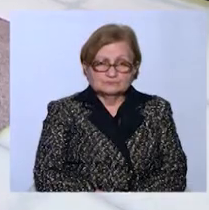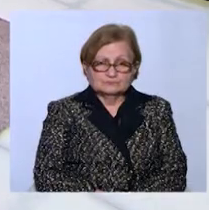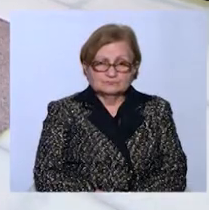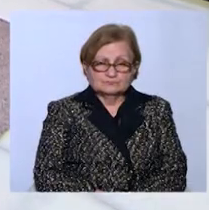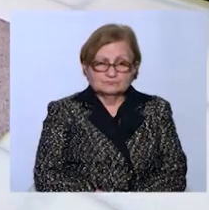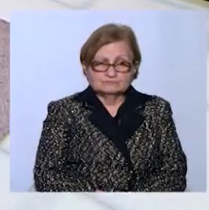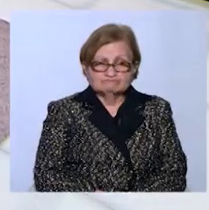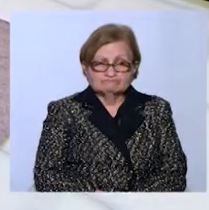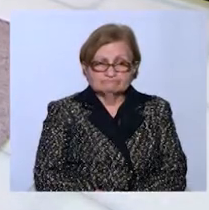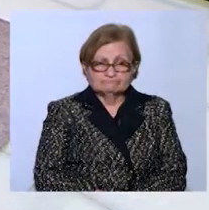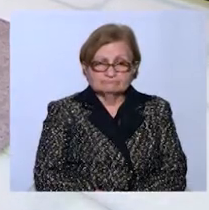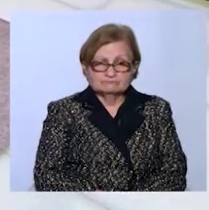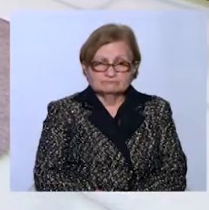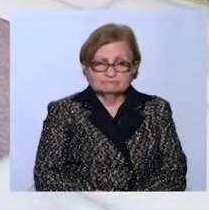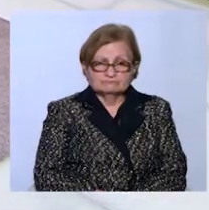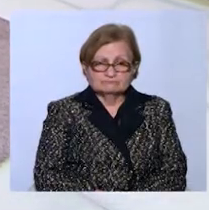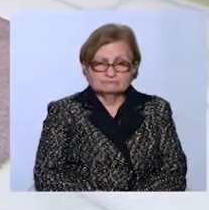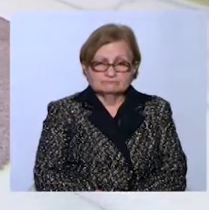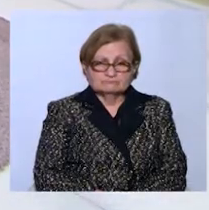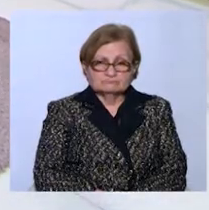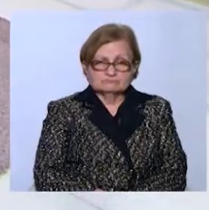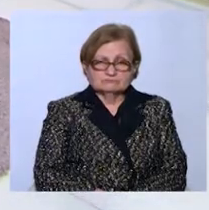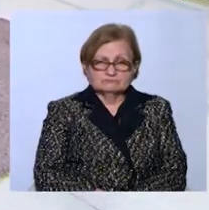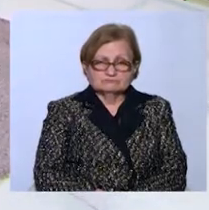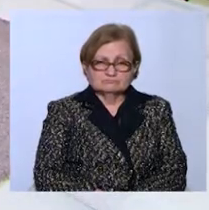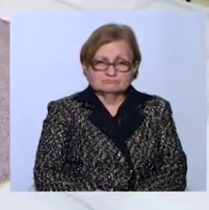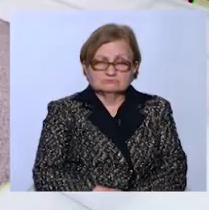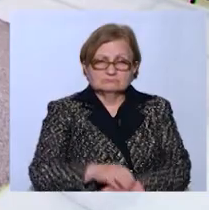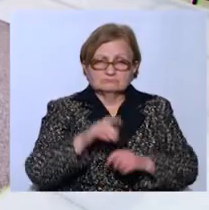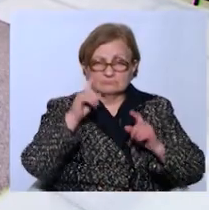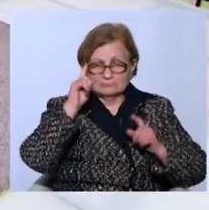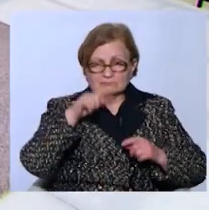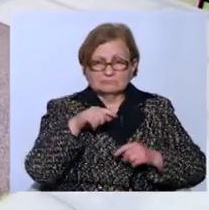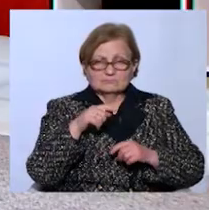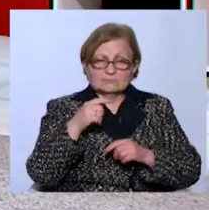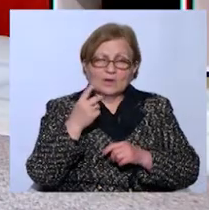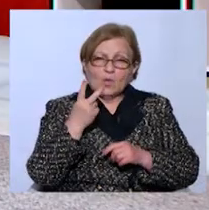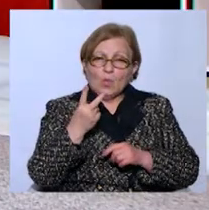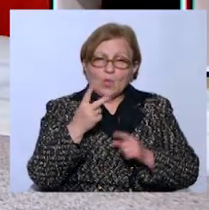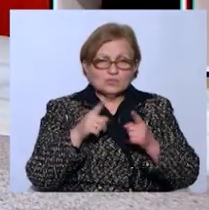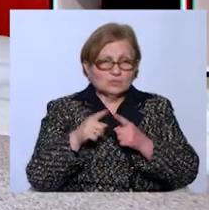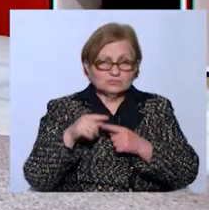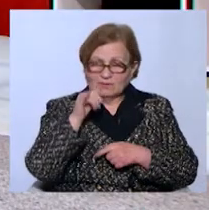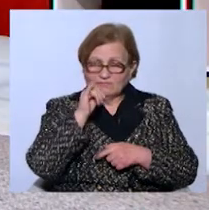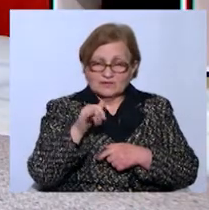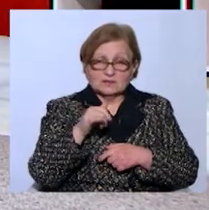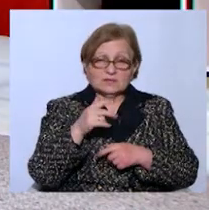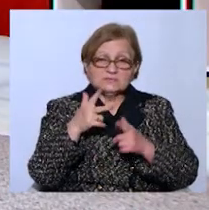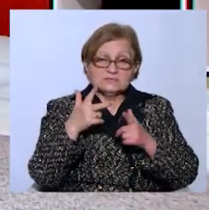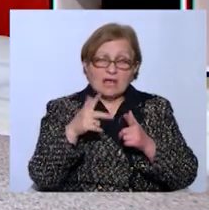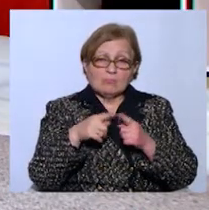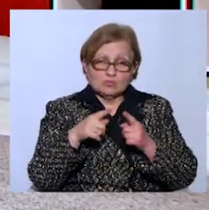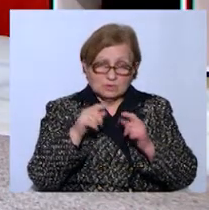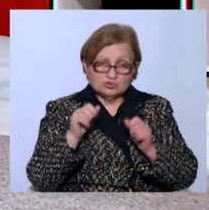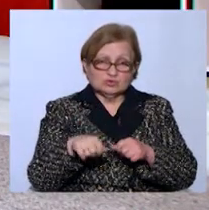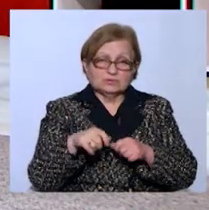სამკუთხა პირამიდა, ხედავთ? ორკუთხა არ იქნება. თქვენ უკვე ხვდებით, რომ შეიძლება ფუძეში იყოს ხუთკუთხედი, ექვსკუთხედი,